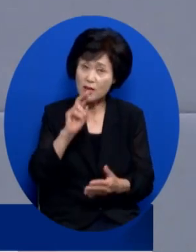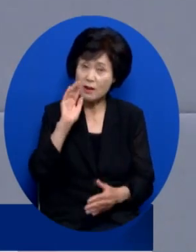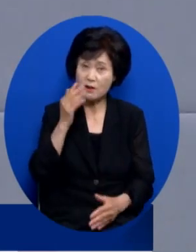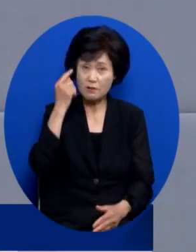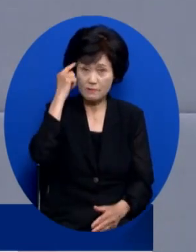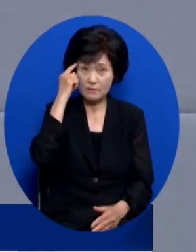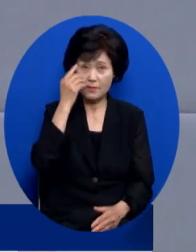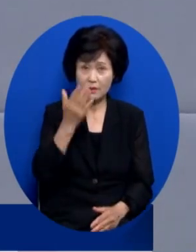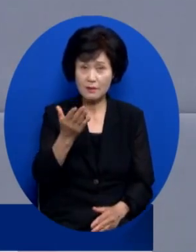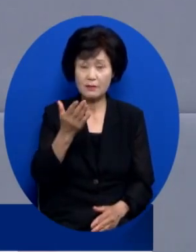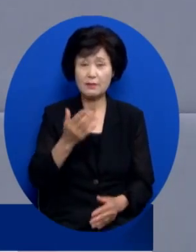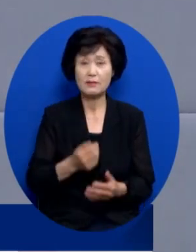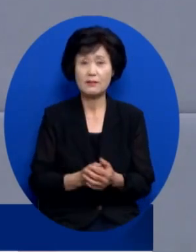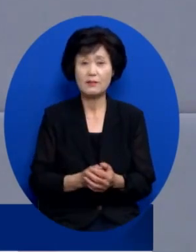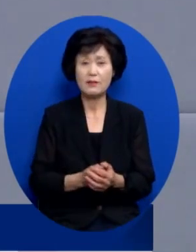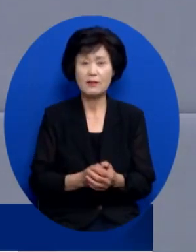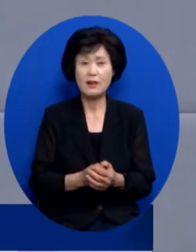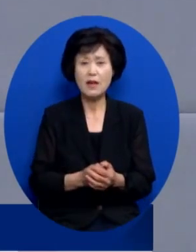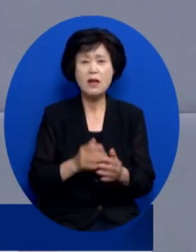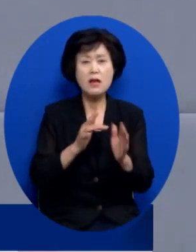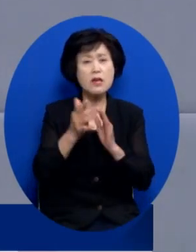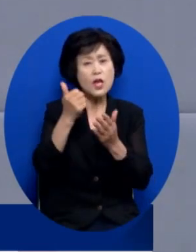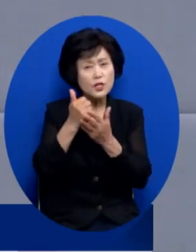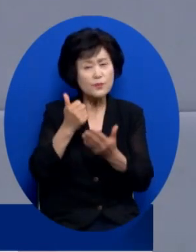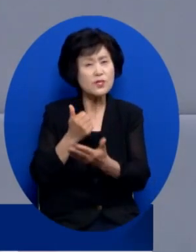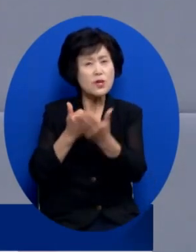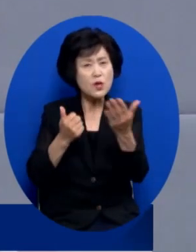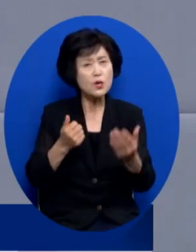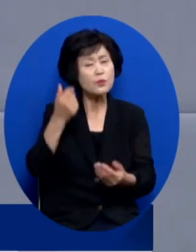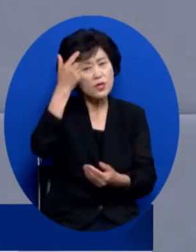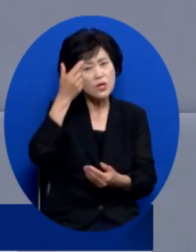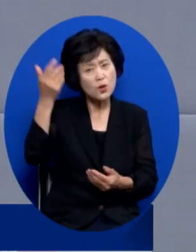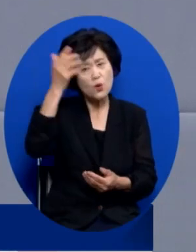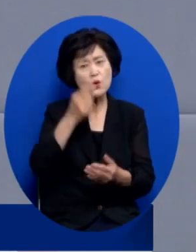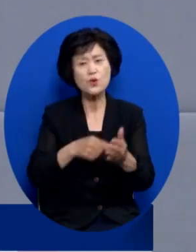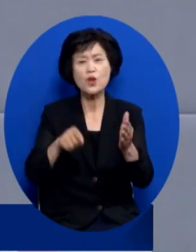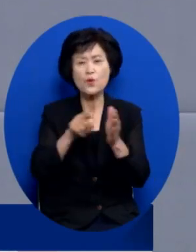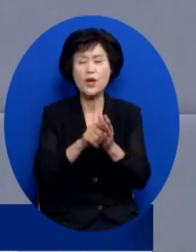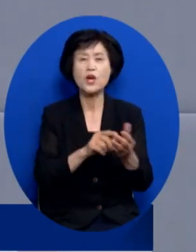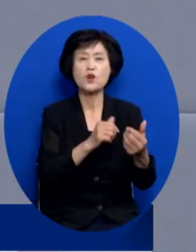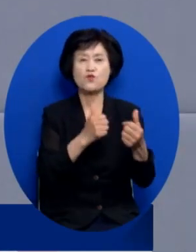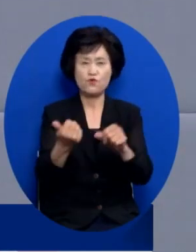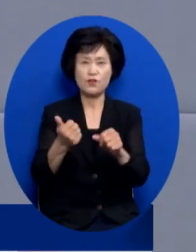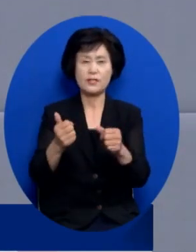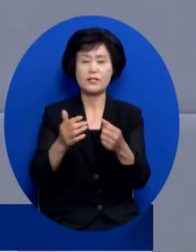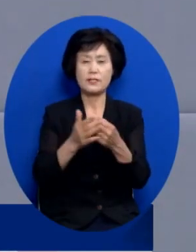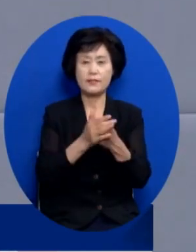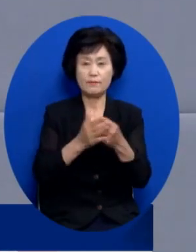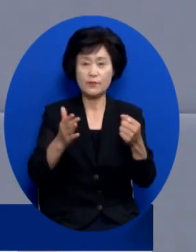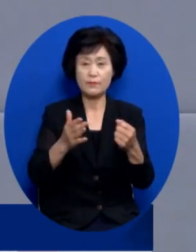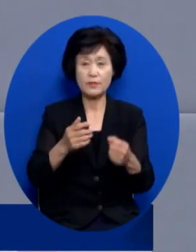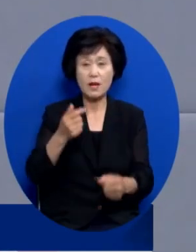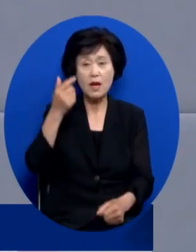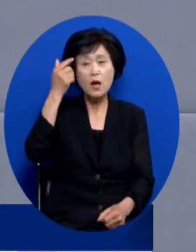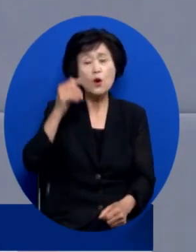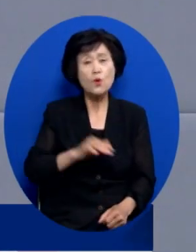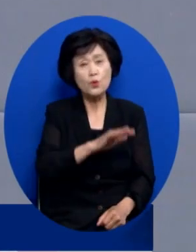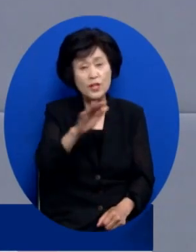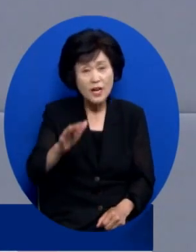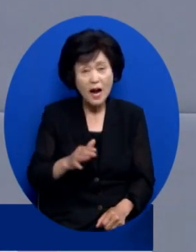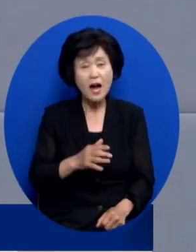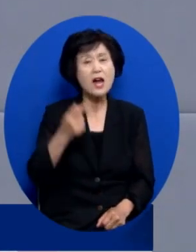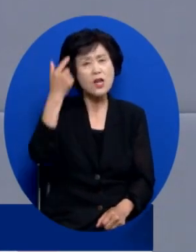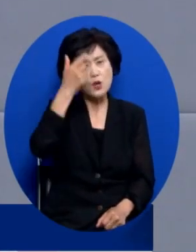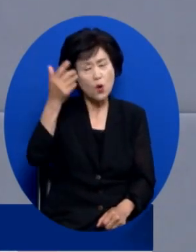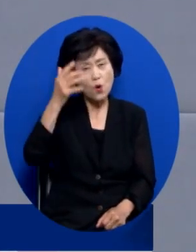무엇을 내놓아야 되겠습니까? Jesus Christ died that we might live. 예수님께서 여러분의 영혼을 위해서 죽으셨기 때문에